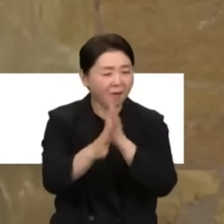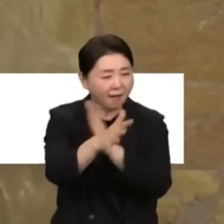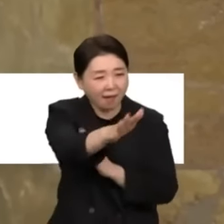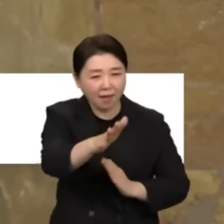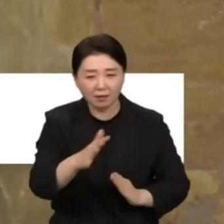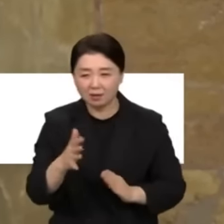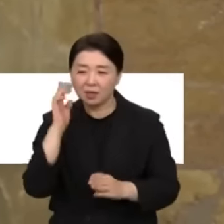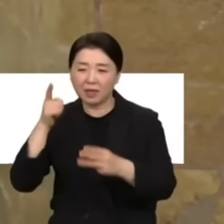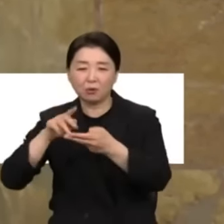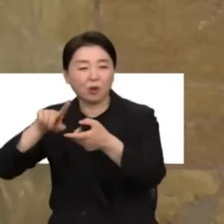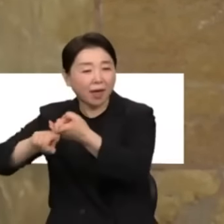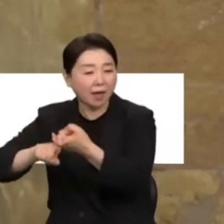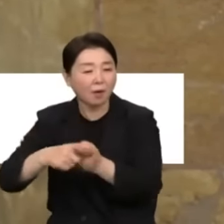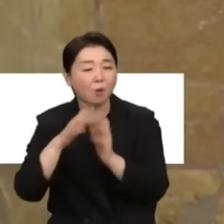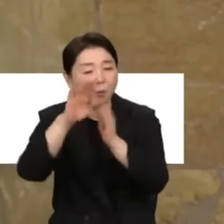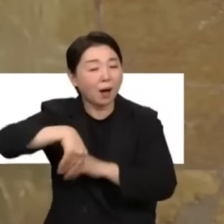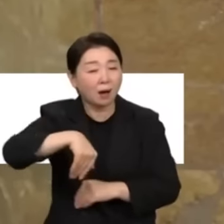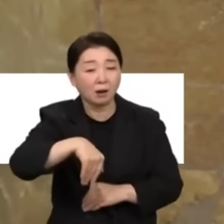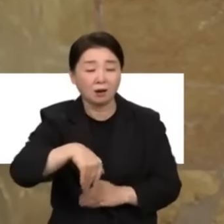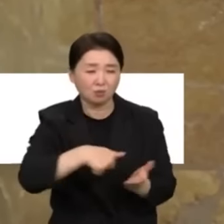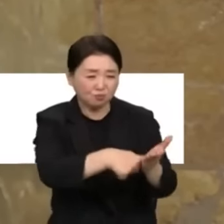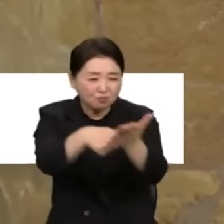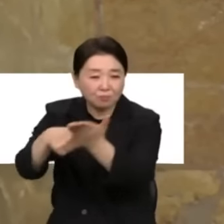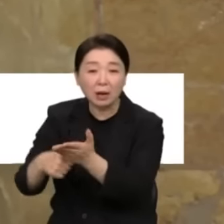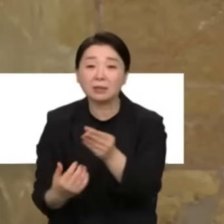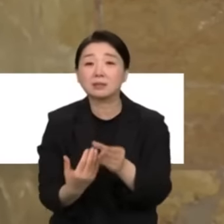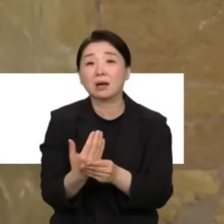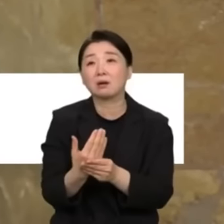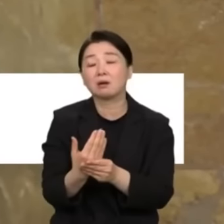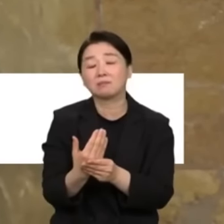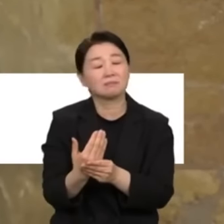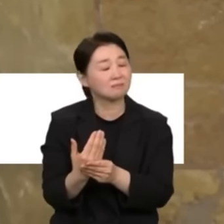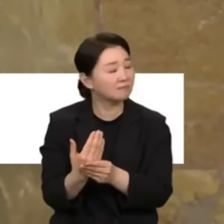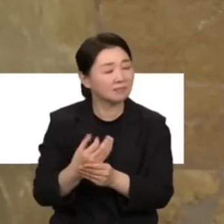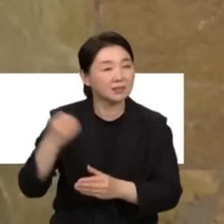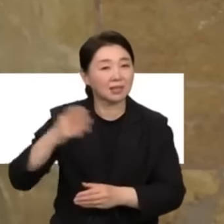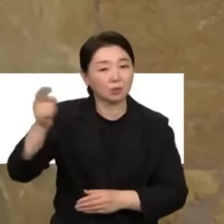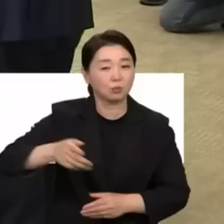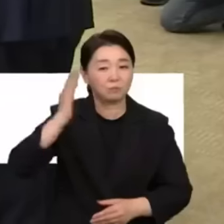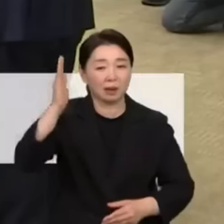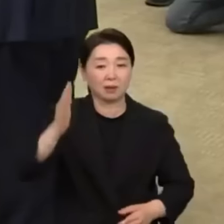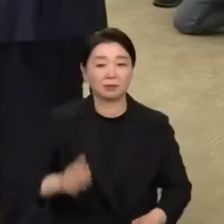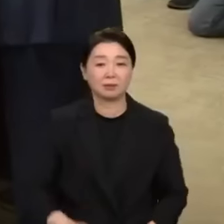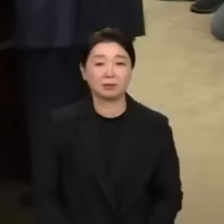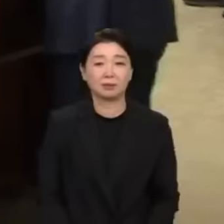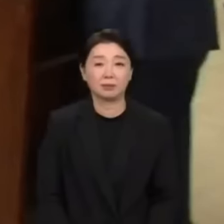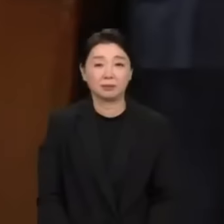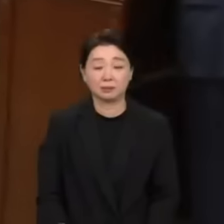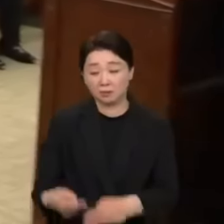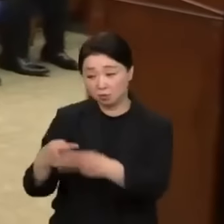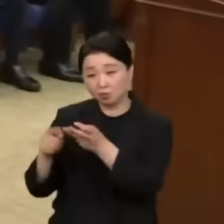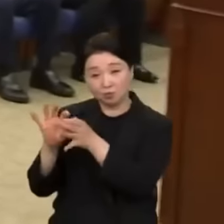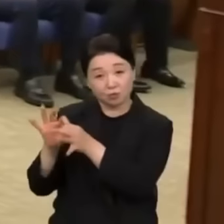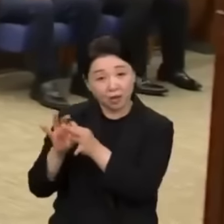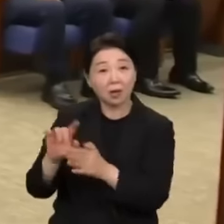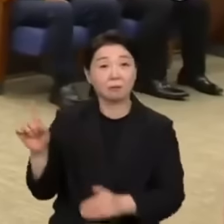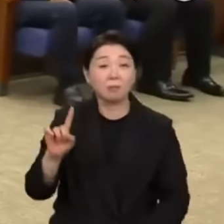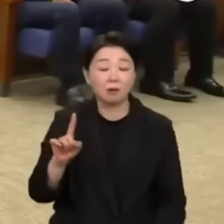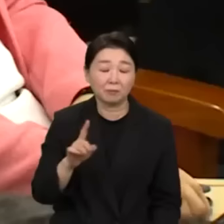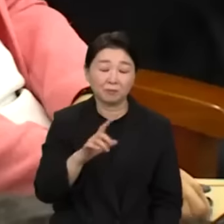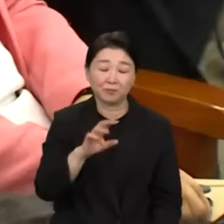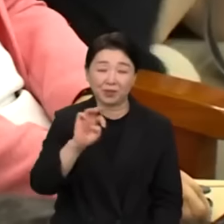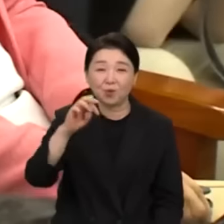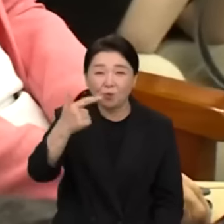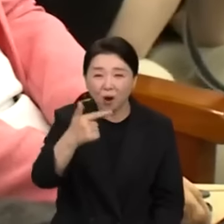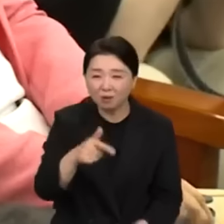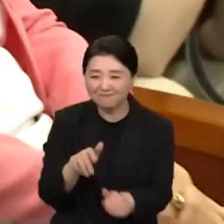대통령실 팔거나 또는 제2의 연판장 같은 사건이 있어서는 안 된다고 생각을 합니다. 친윤계의 지원이 원 전 장관에게